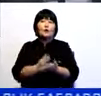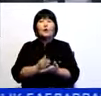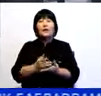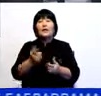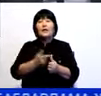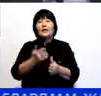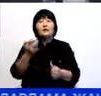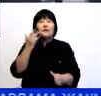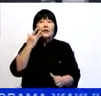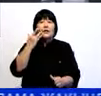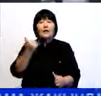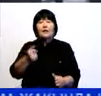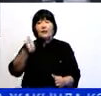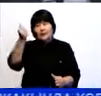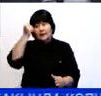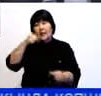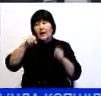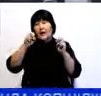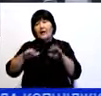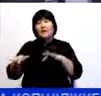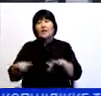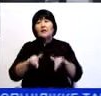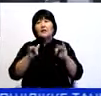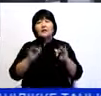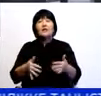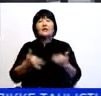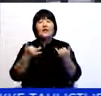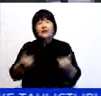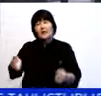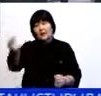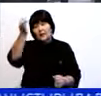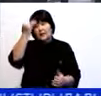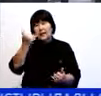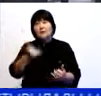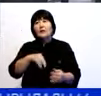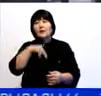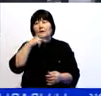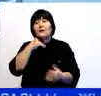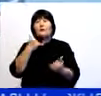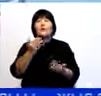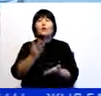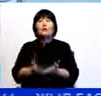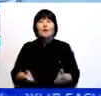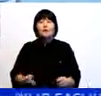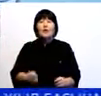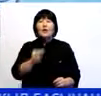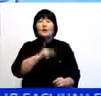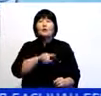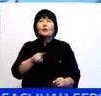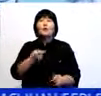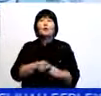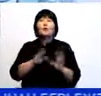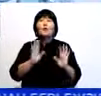Есімдері әрдайым аталып, арнайы іс-шаралар арқылы еске алып құрметімізді білдіреміз. Жұмыс кезінде ол